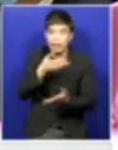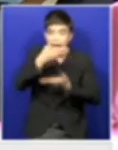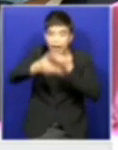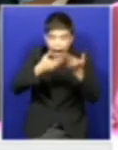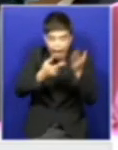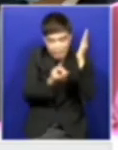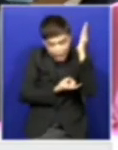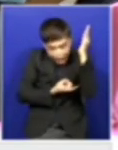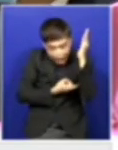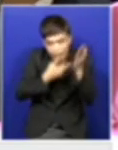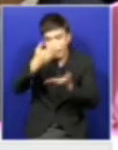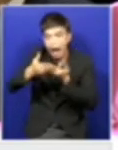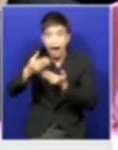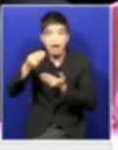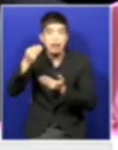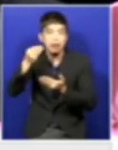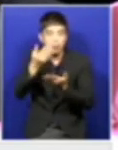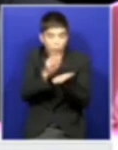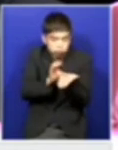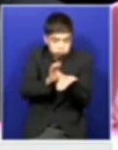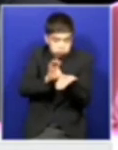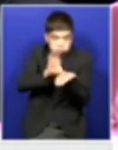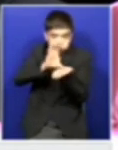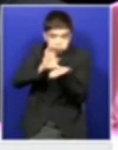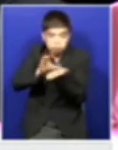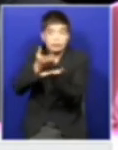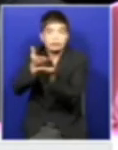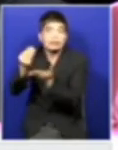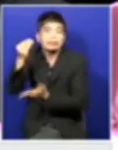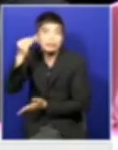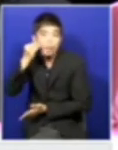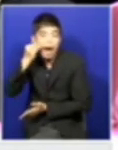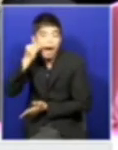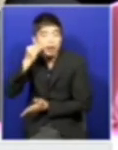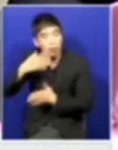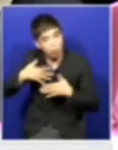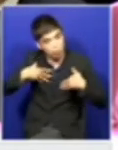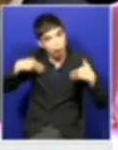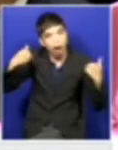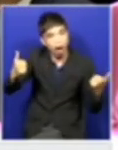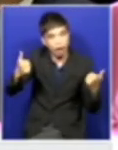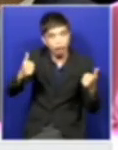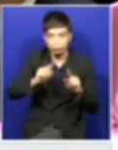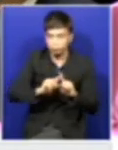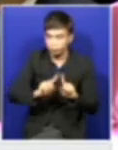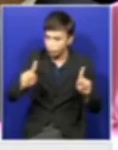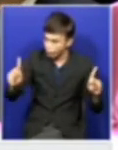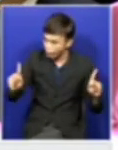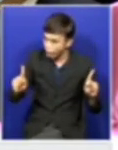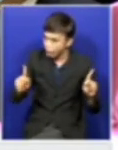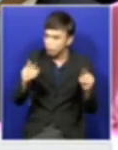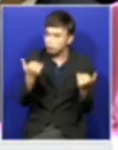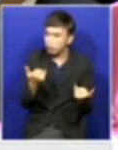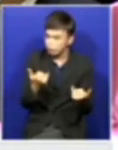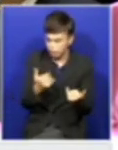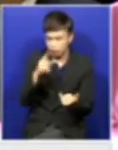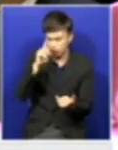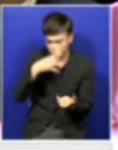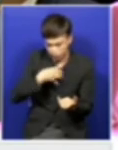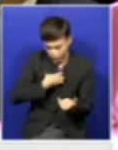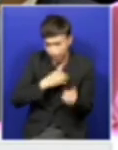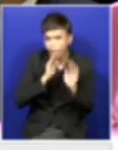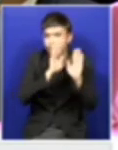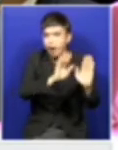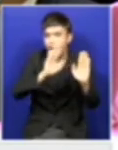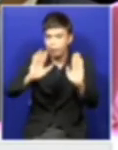านประธานครับอยากจะฝากถึงผู้ประกอบการฝากถึงรัฐบาลครับว่าวันนี้ซอฟท์โลนครับที่จะช่วยผู้ประก